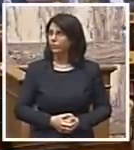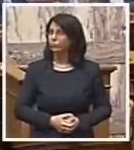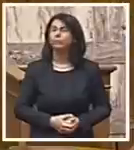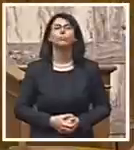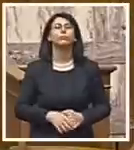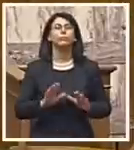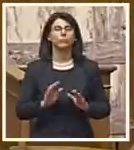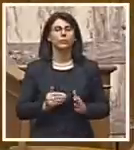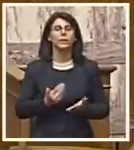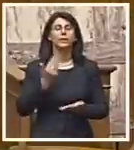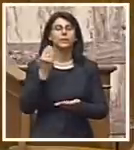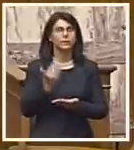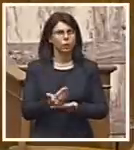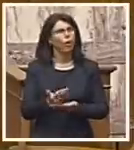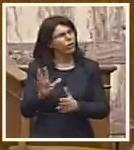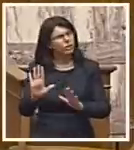Ζητώ όμως,